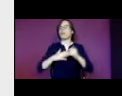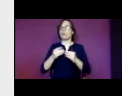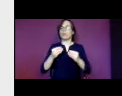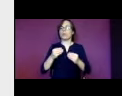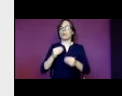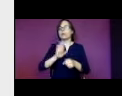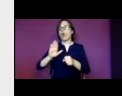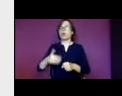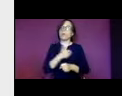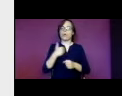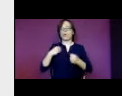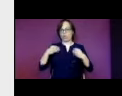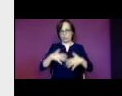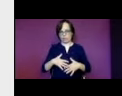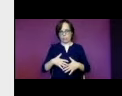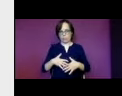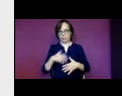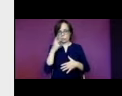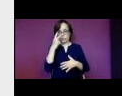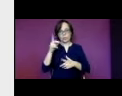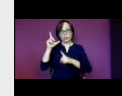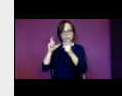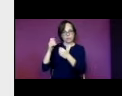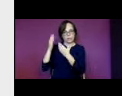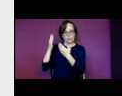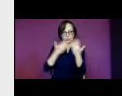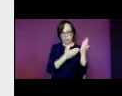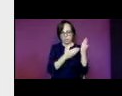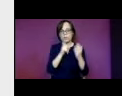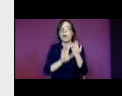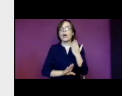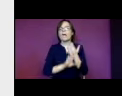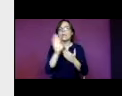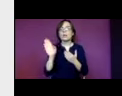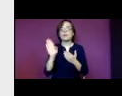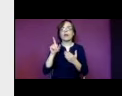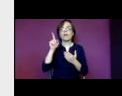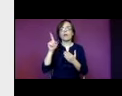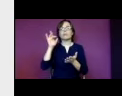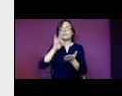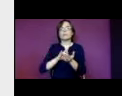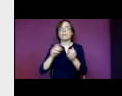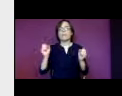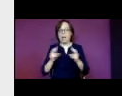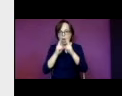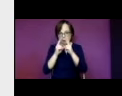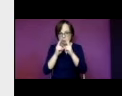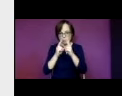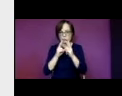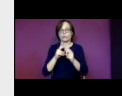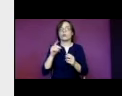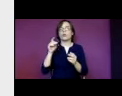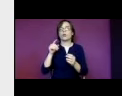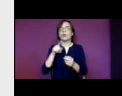z wnętrzami projektowanymi przez Stryjeńską, Zofię, w których jest głównym